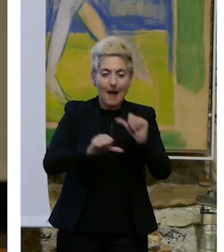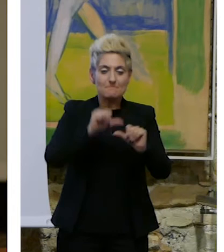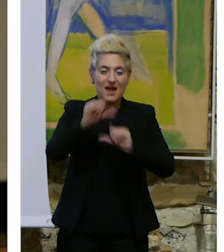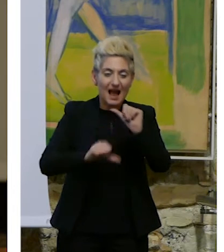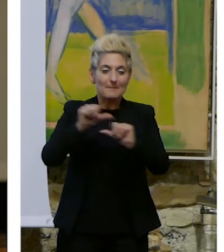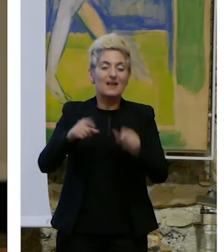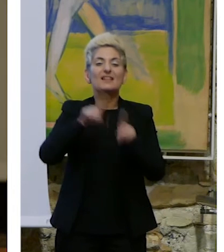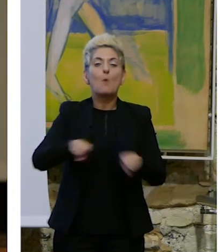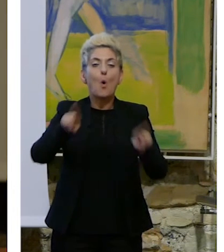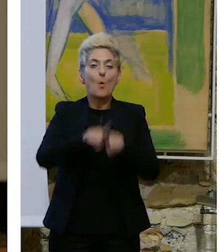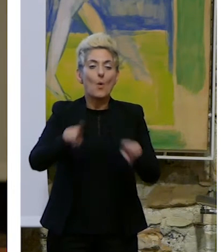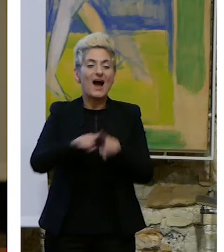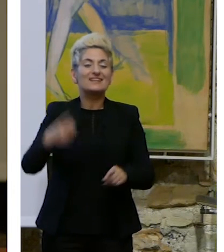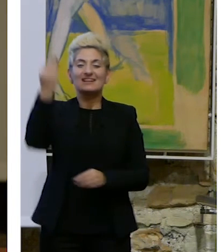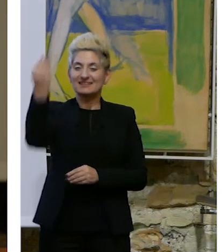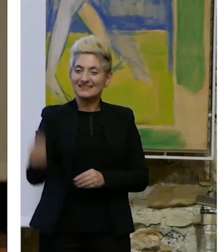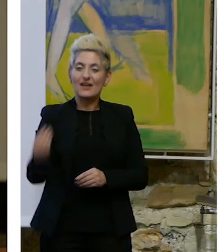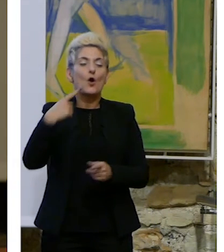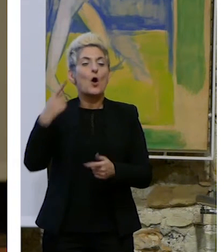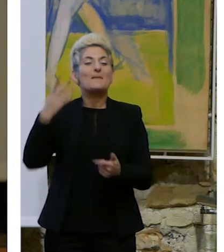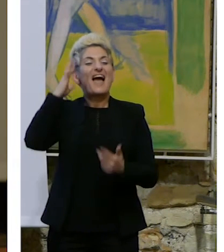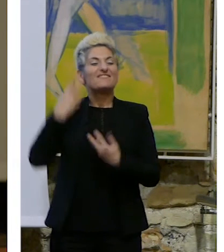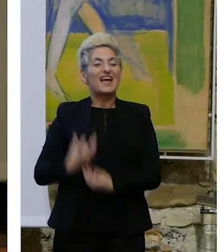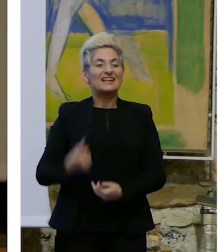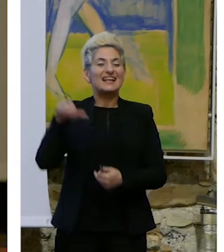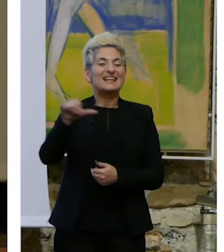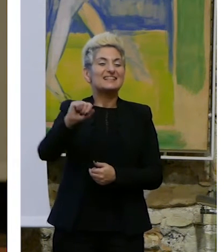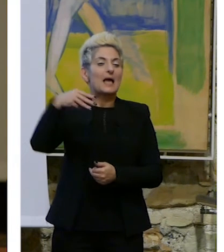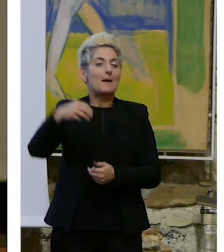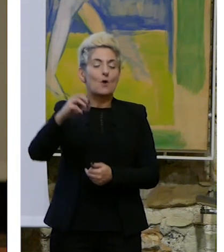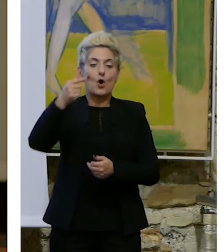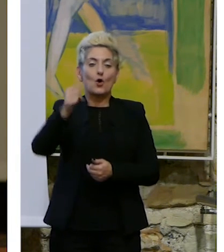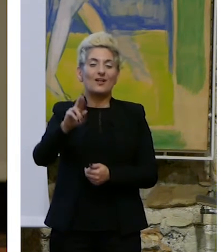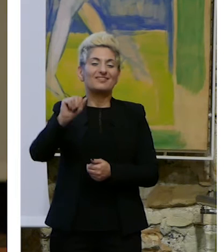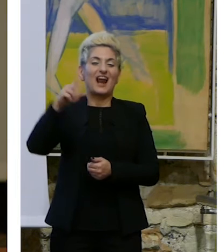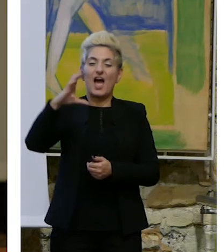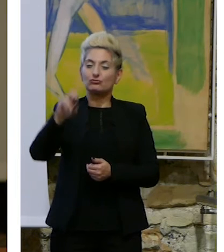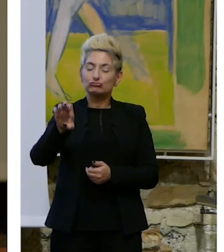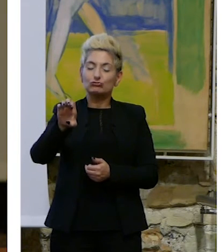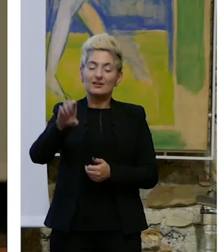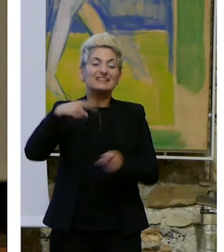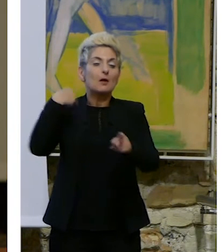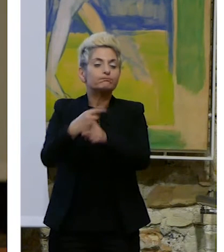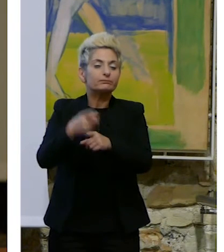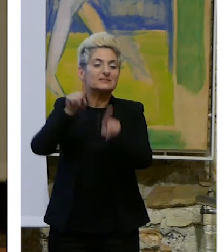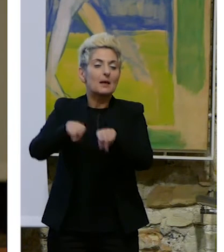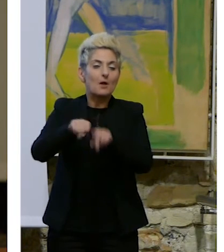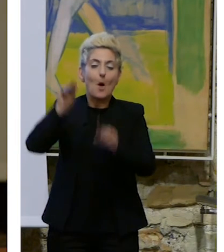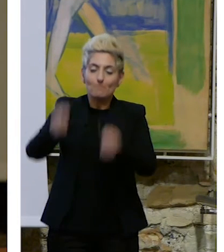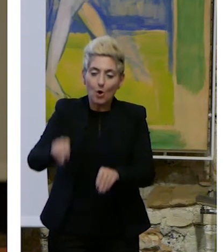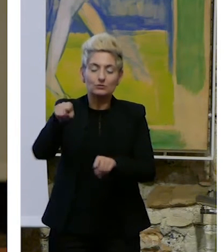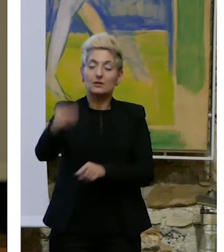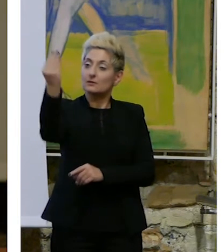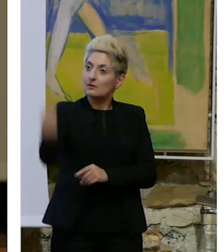mai più ritrovare la Venere di Samotrace dove era già prima, se no mi annoio. Devo, al posto della Venere di Samotrace,